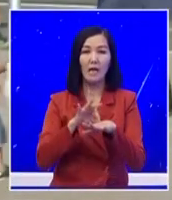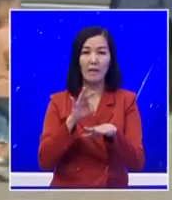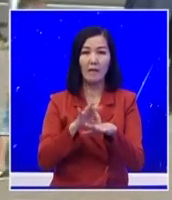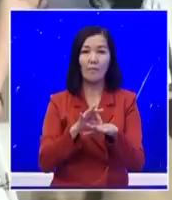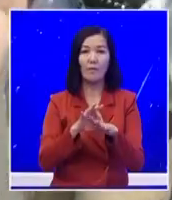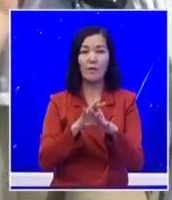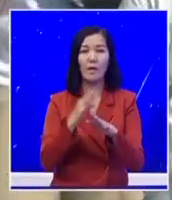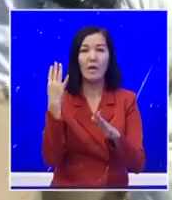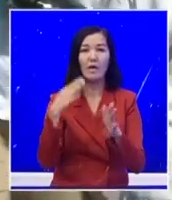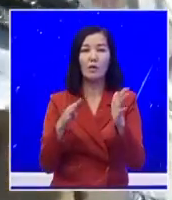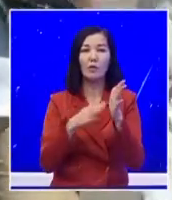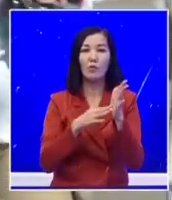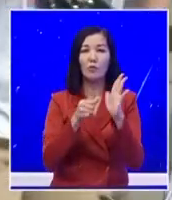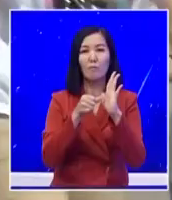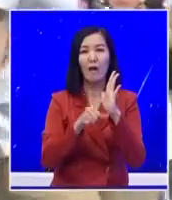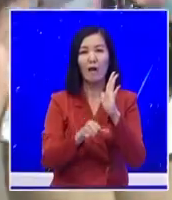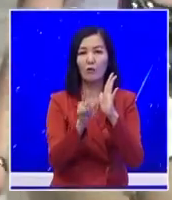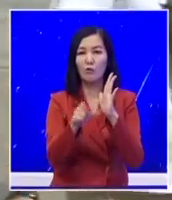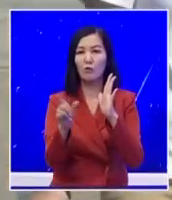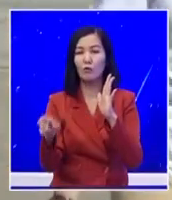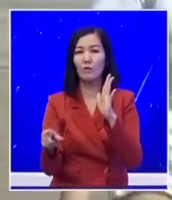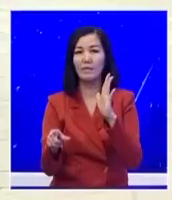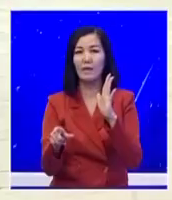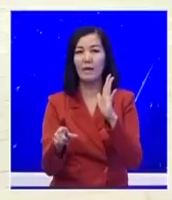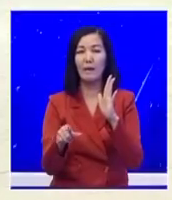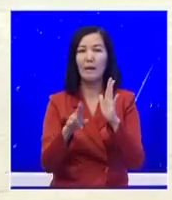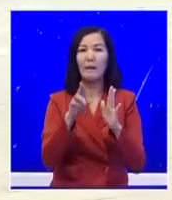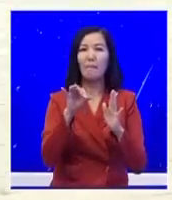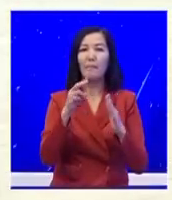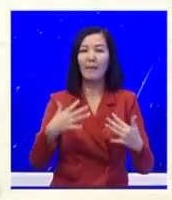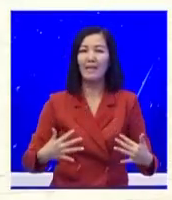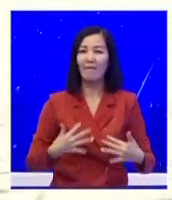саны 49600-ден асты. КВИ-мен қоса пневмония да